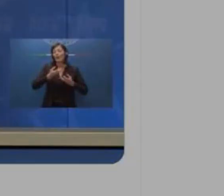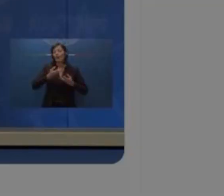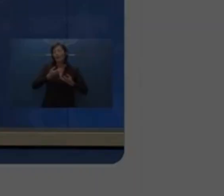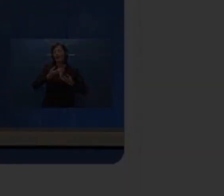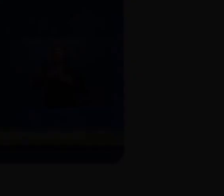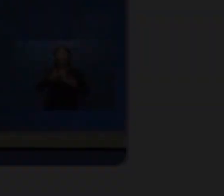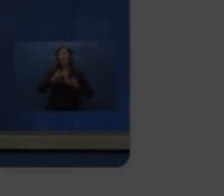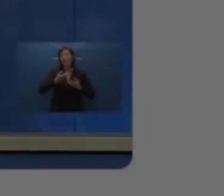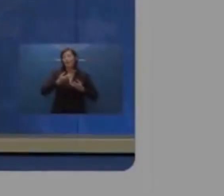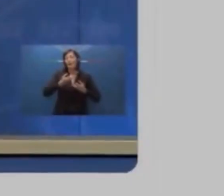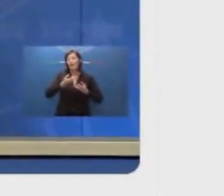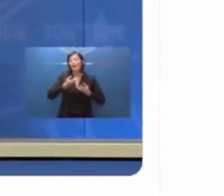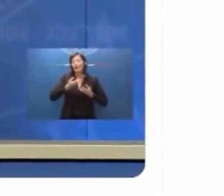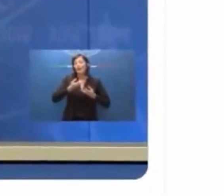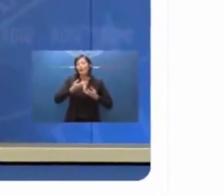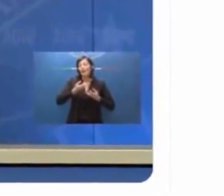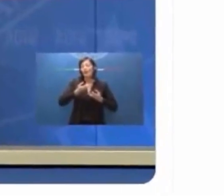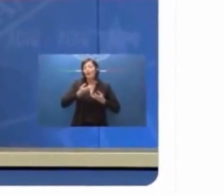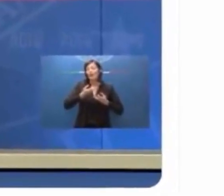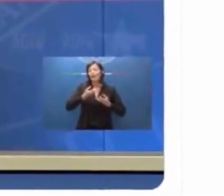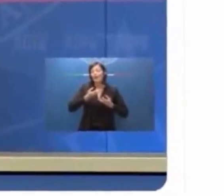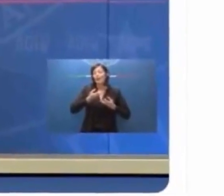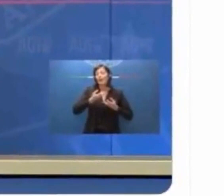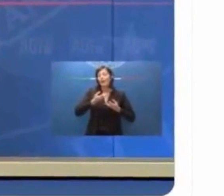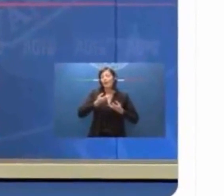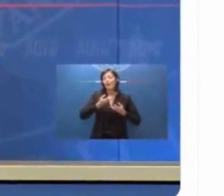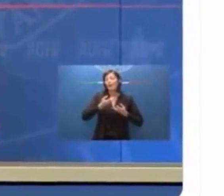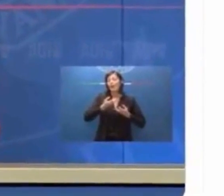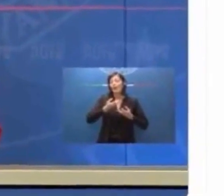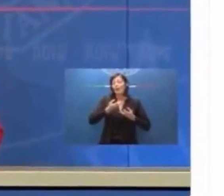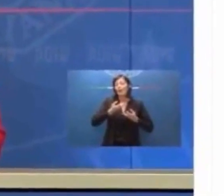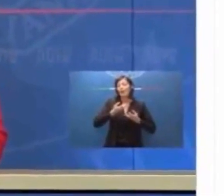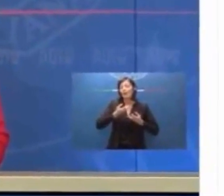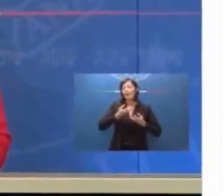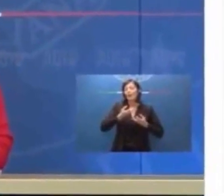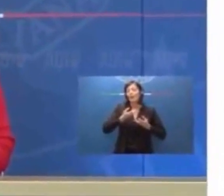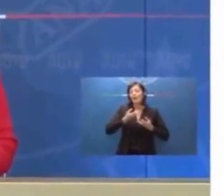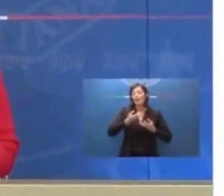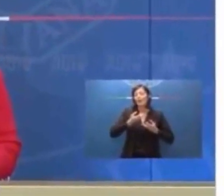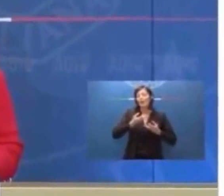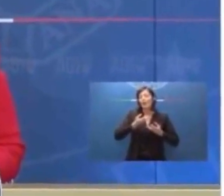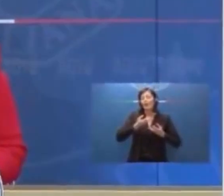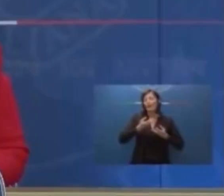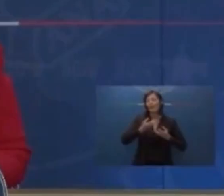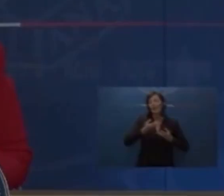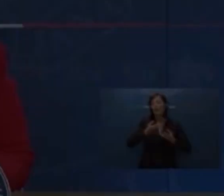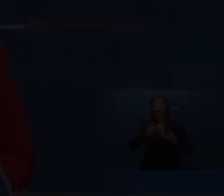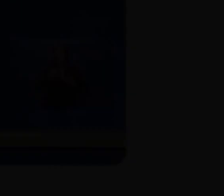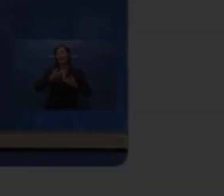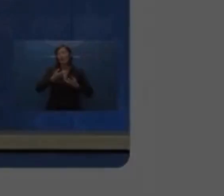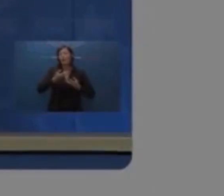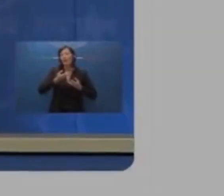intangibili secondo il sacrosanto principio della libertà di stampa. Il vice capogruppo di FDI